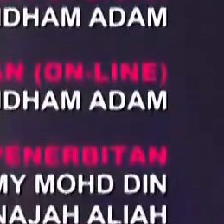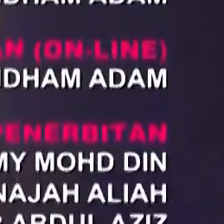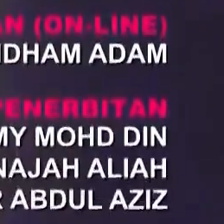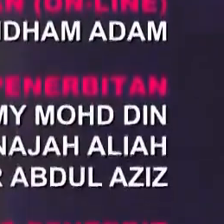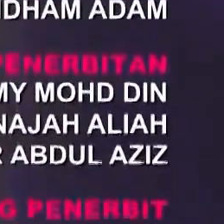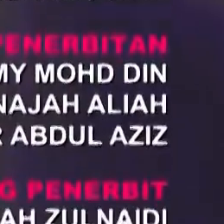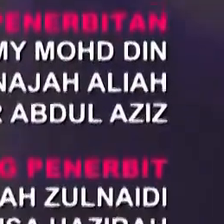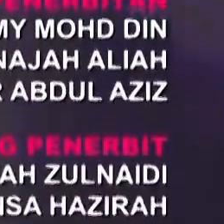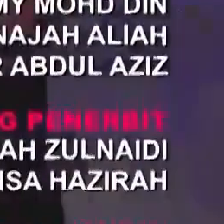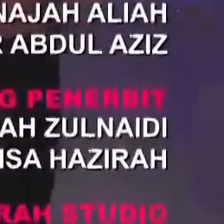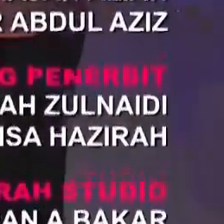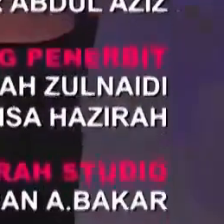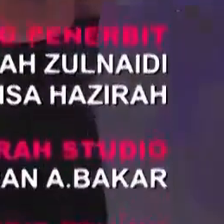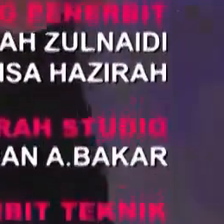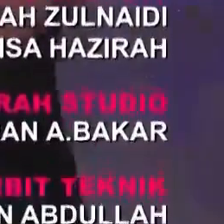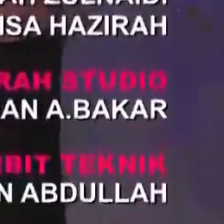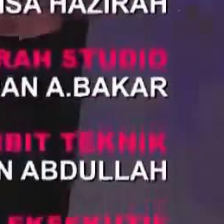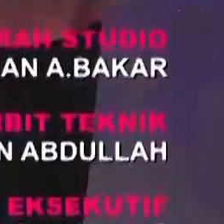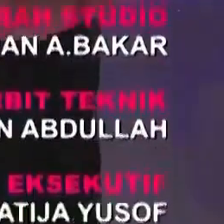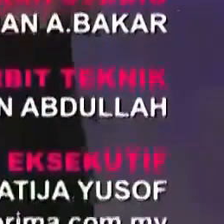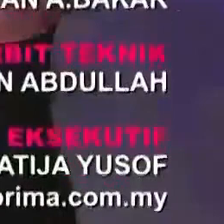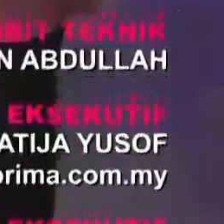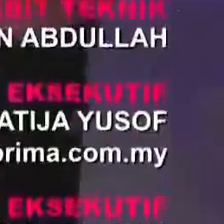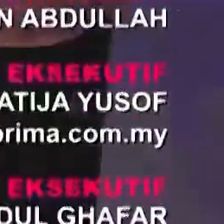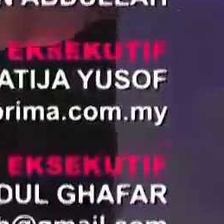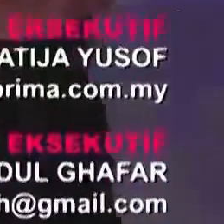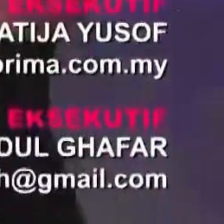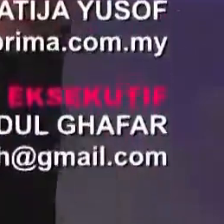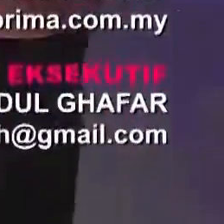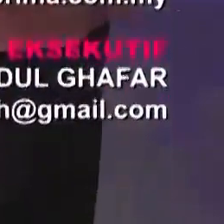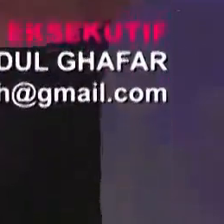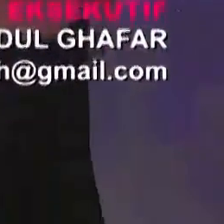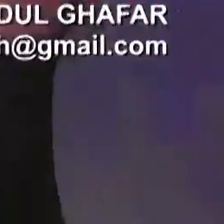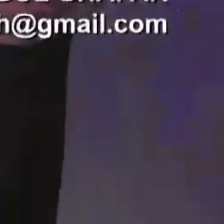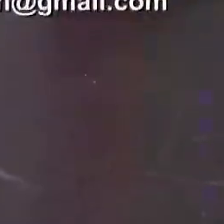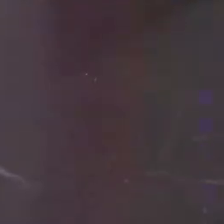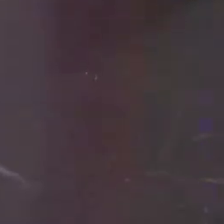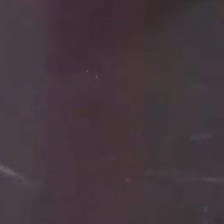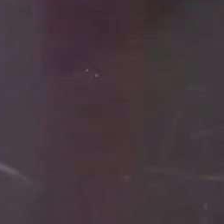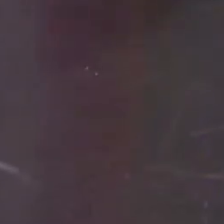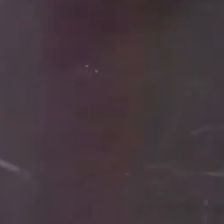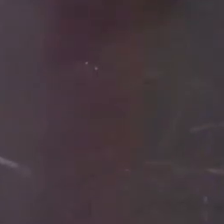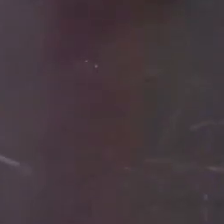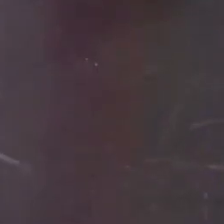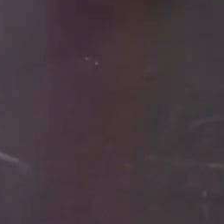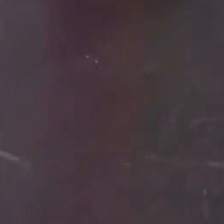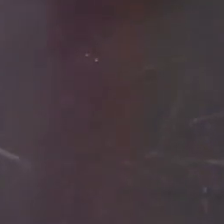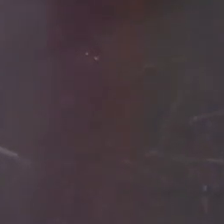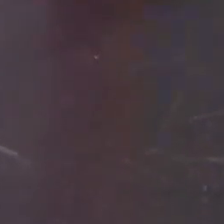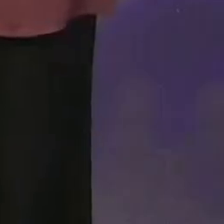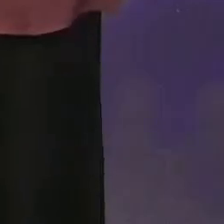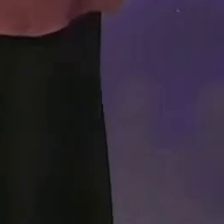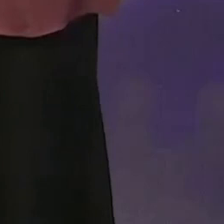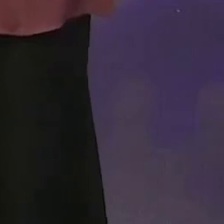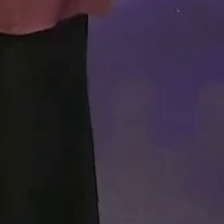Kalau rasa gembira, beginilah caranya. Kalau rasa gembira, hentak kaki.